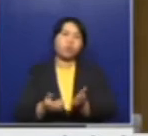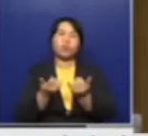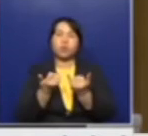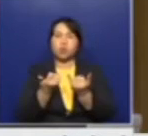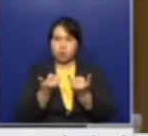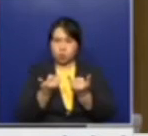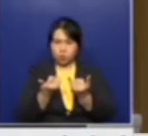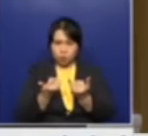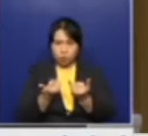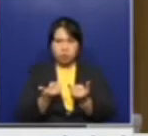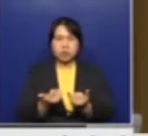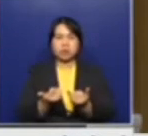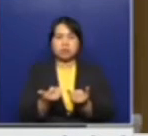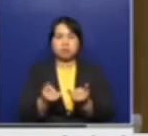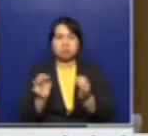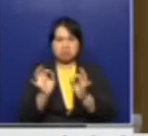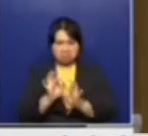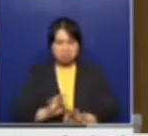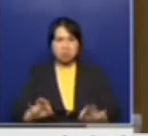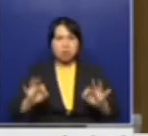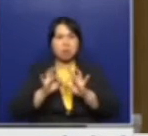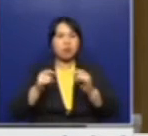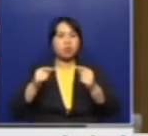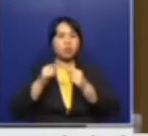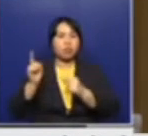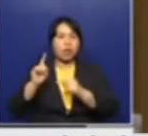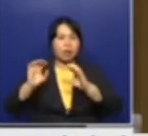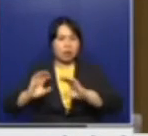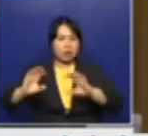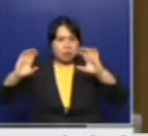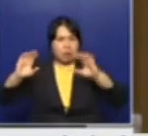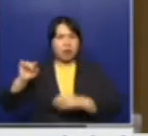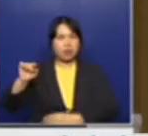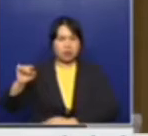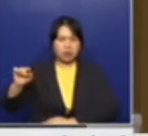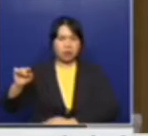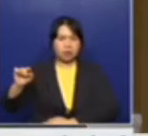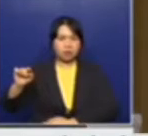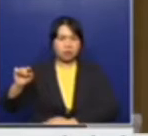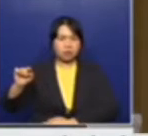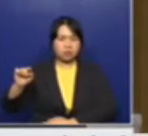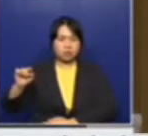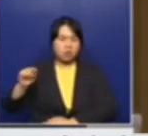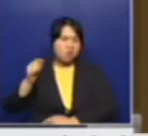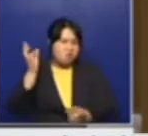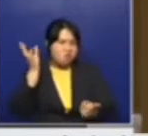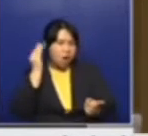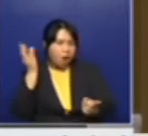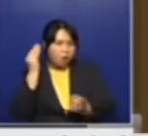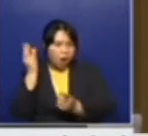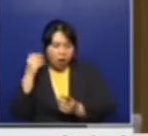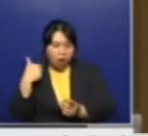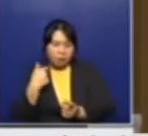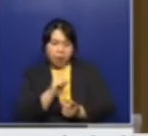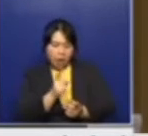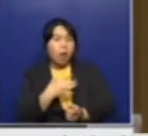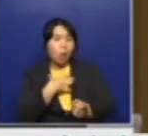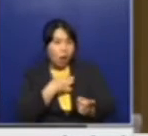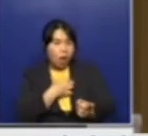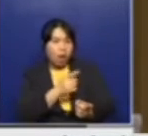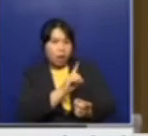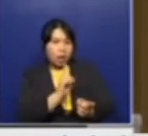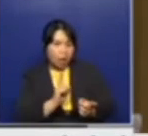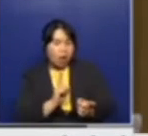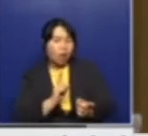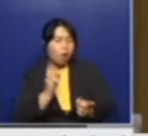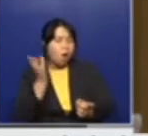ำเป็นอย่างยิ่งที่รัฐบาลจะต้องเข้าไปรับฟังความต้องการในการ